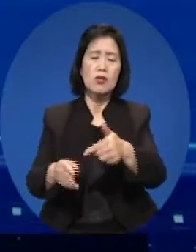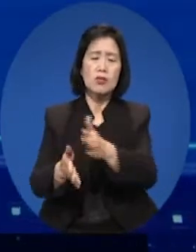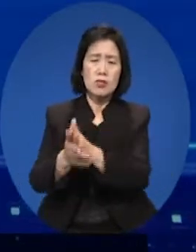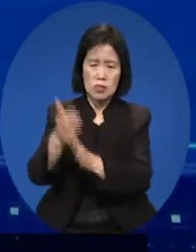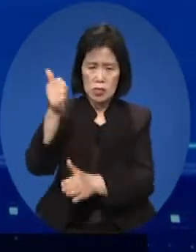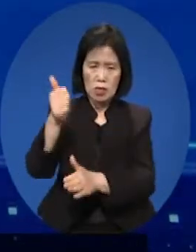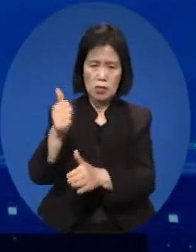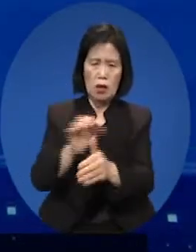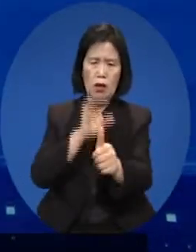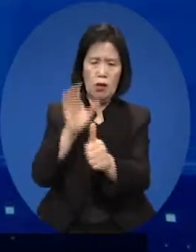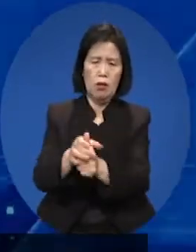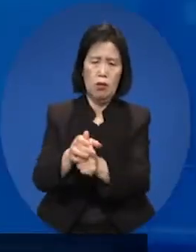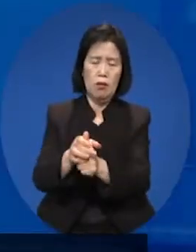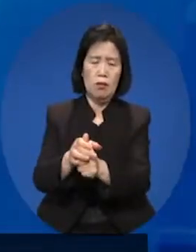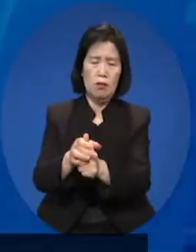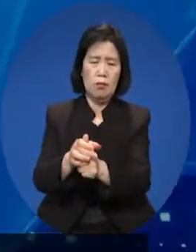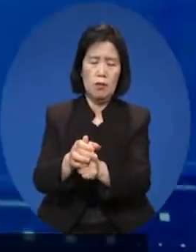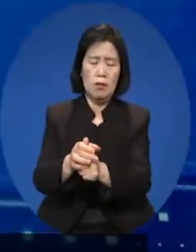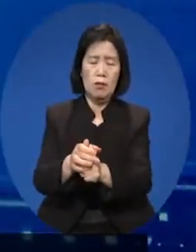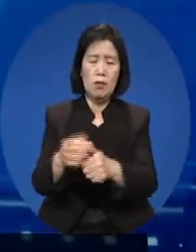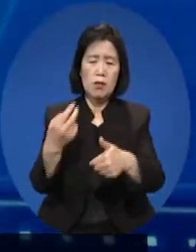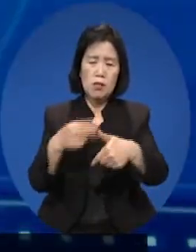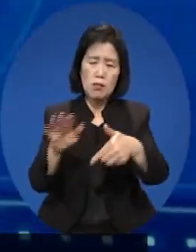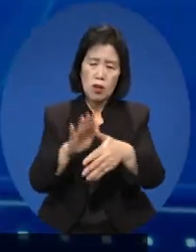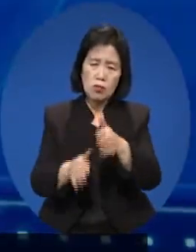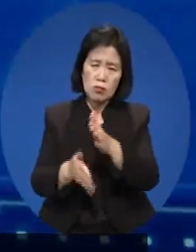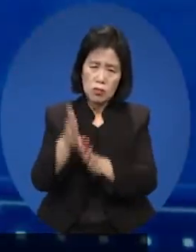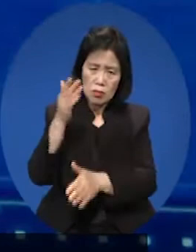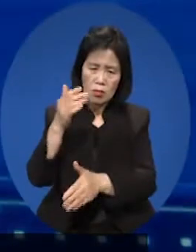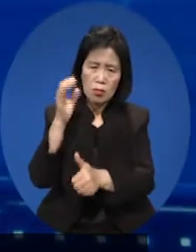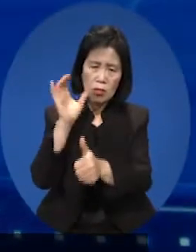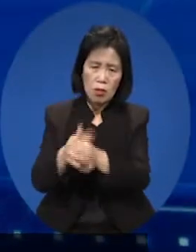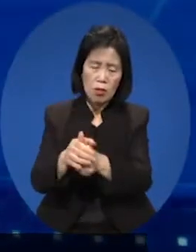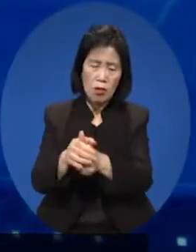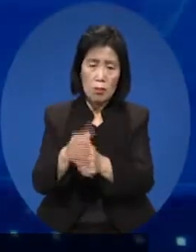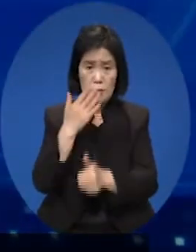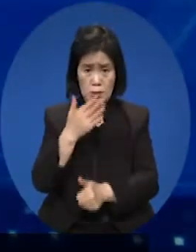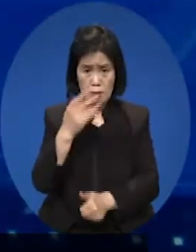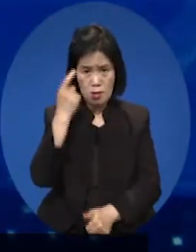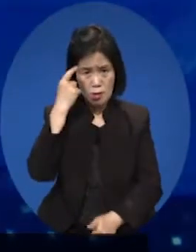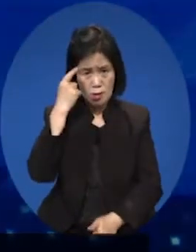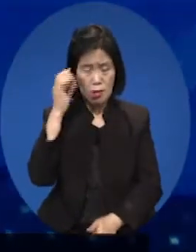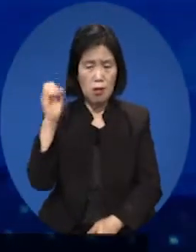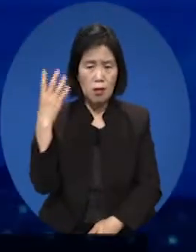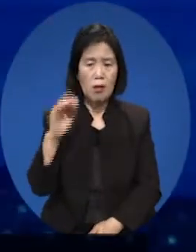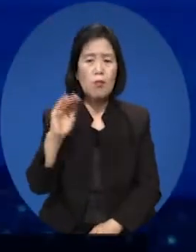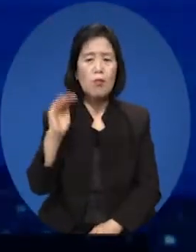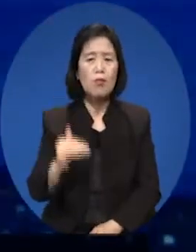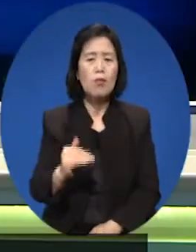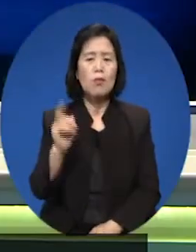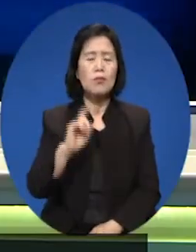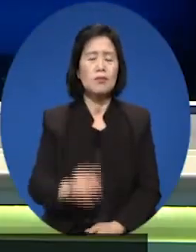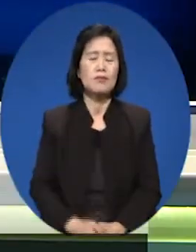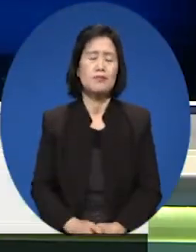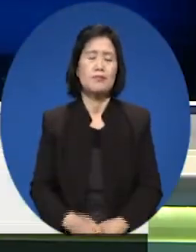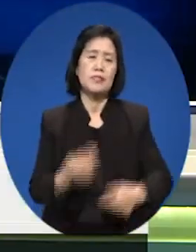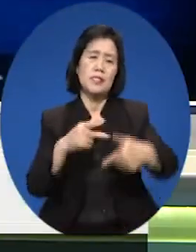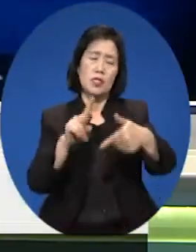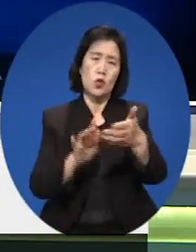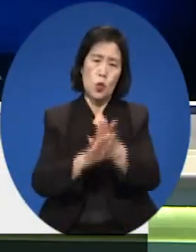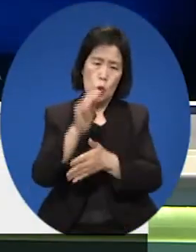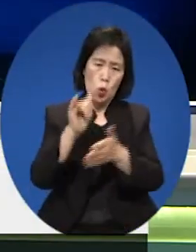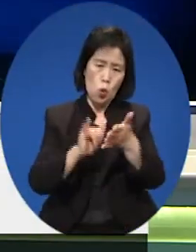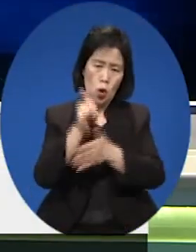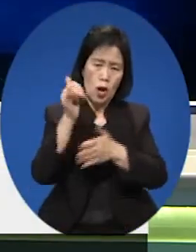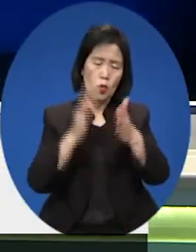넘길 수 있다 인천시가 떠안을 수 있다 이런 언론 보도도 나오고 있습니다 이건 또 무슨 일입니까 나요 인천공항공사 가